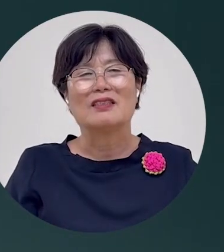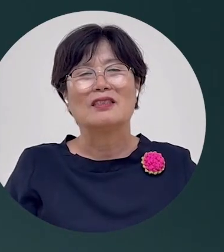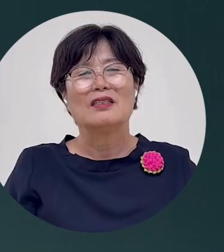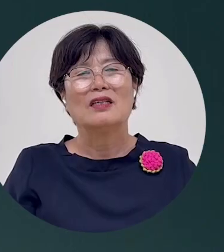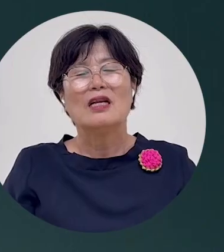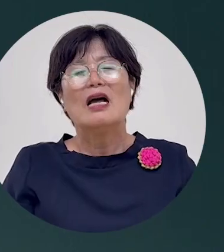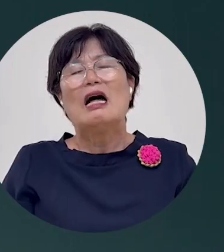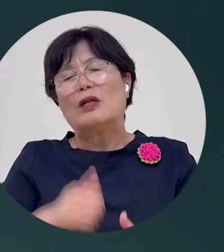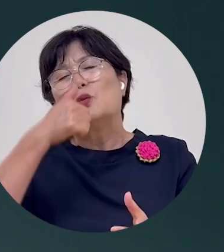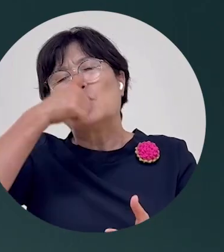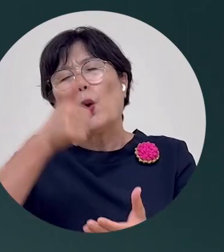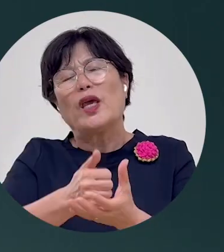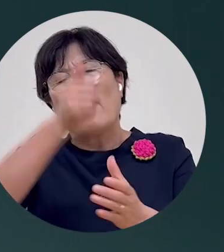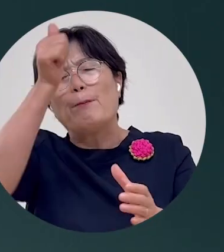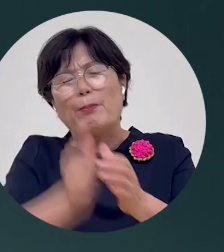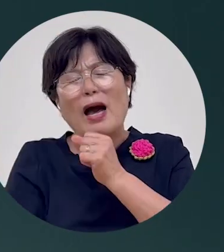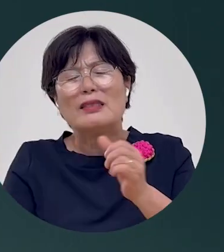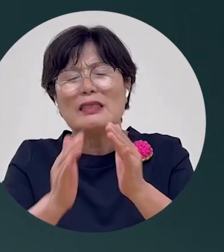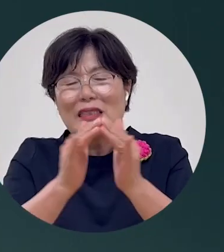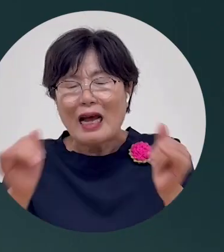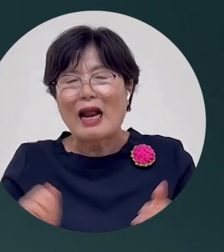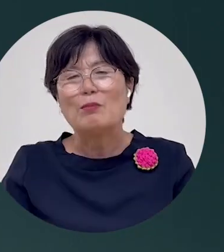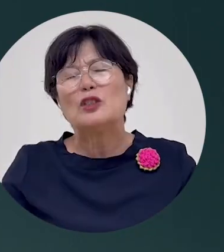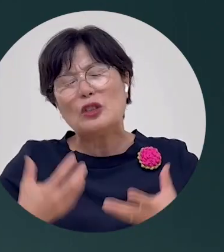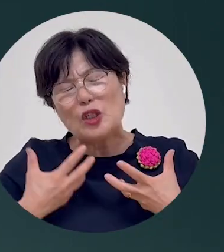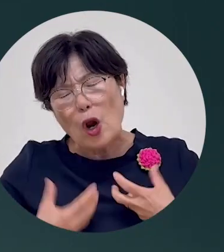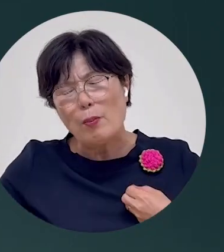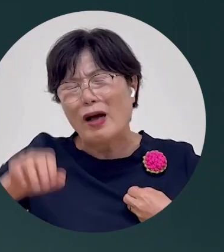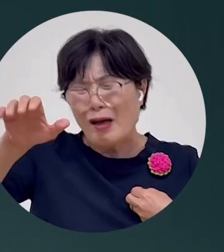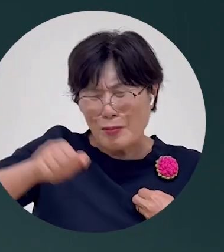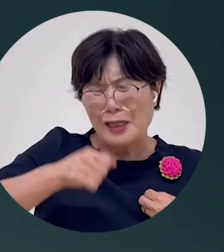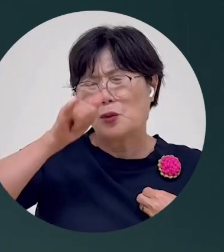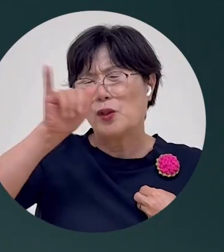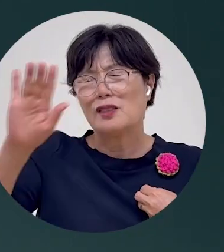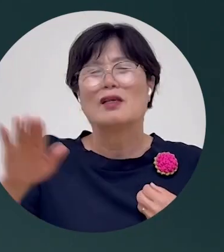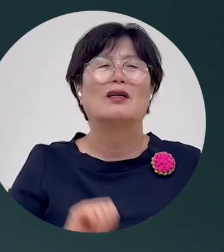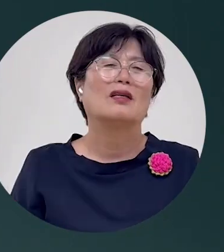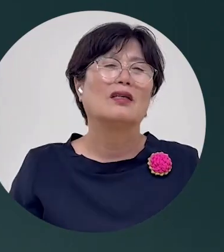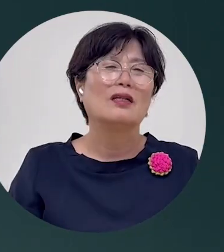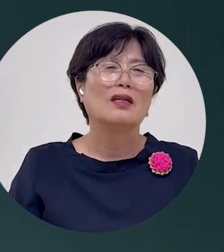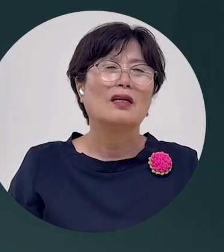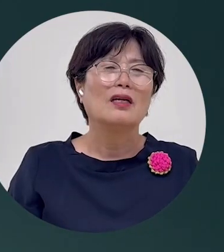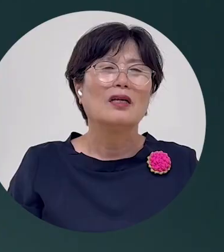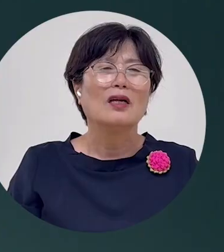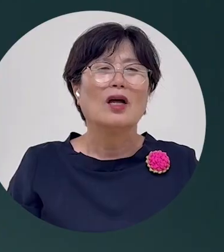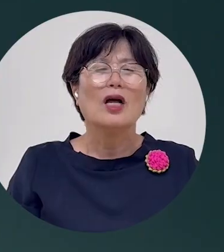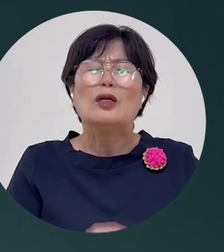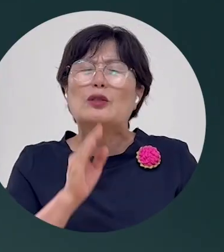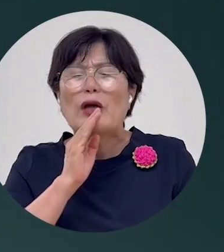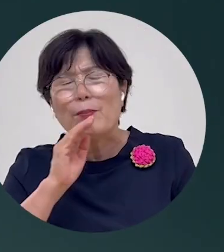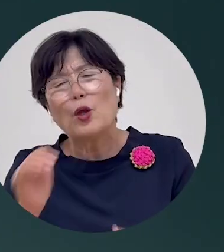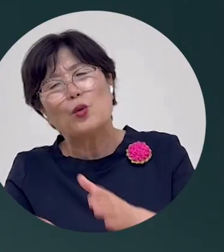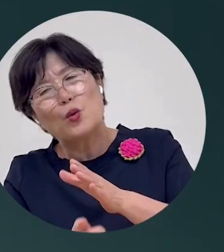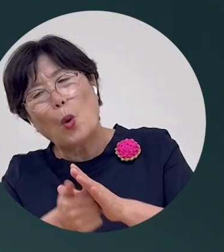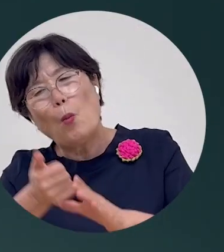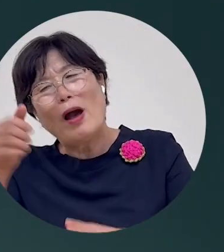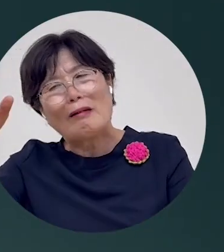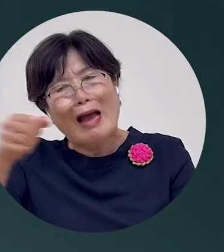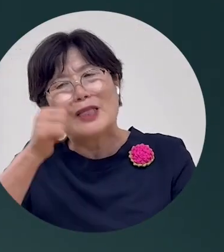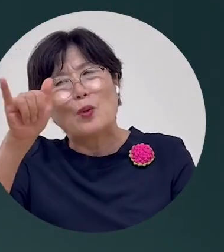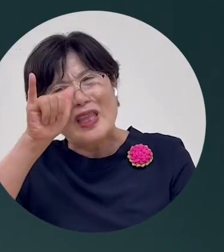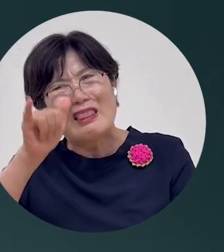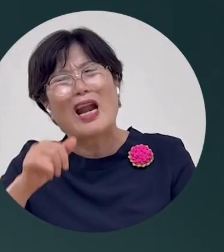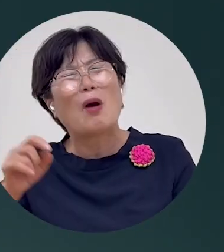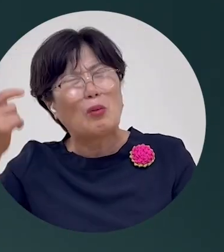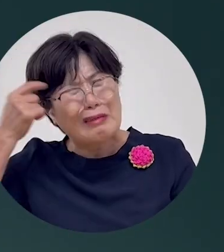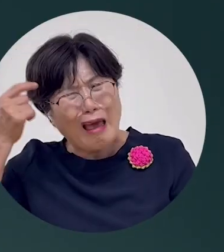이 세상을 살고 있는 타락한 인간은요, 참된 소망을 품고 산다지만